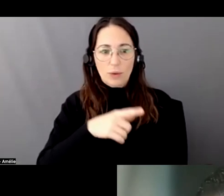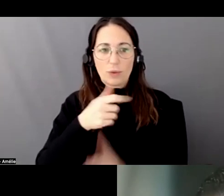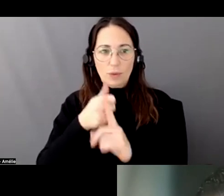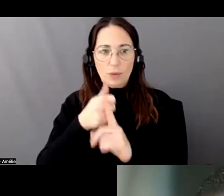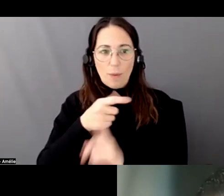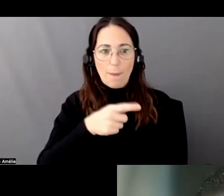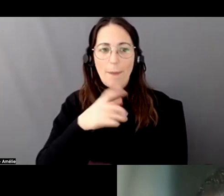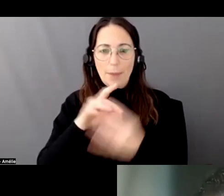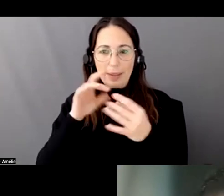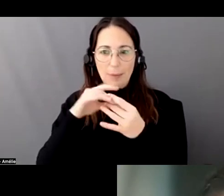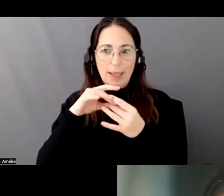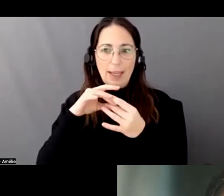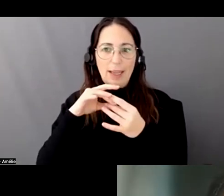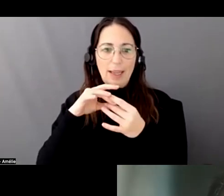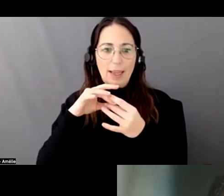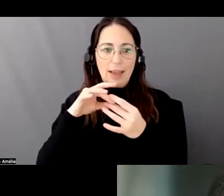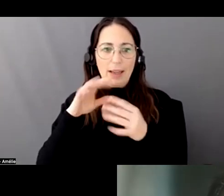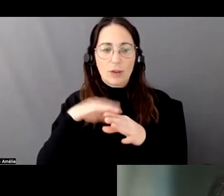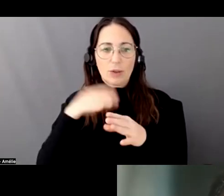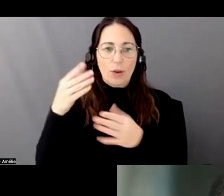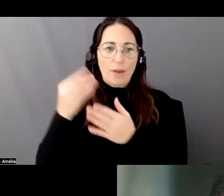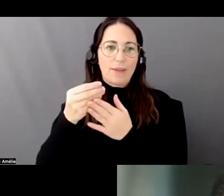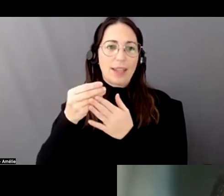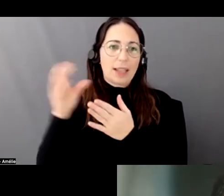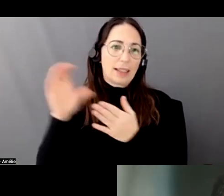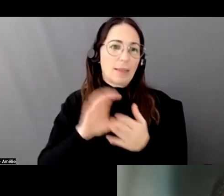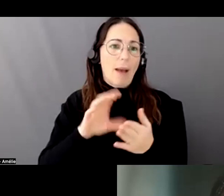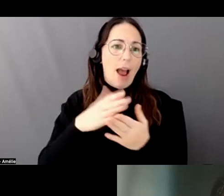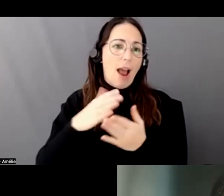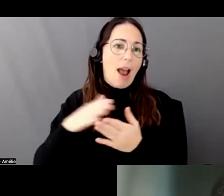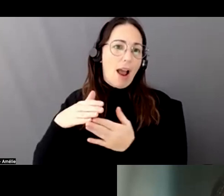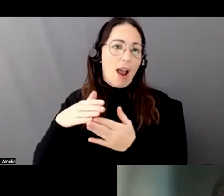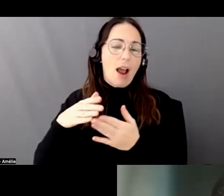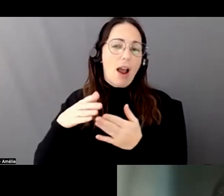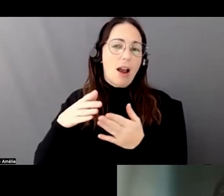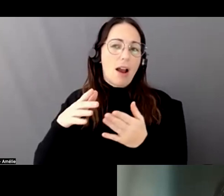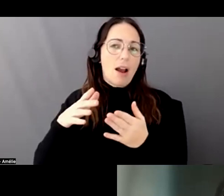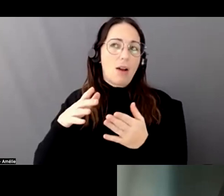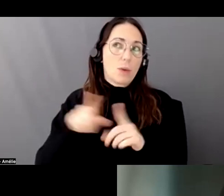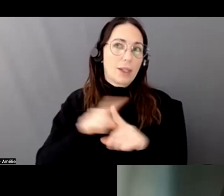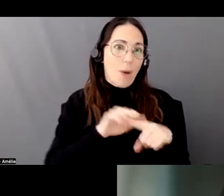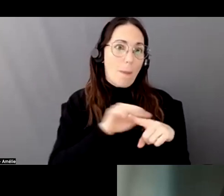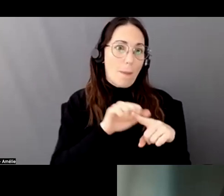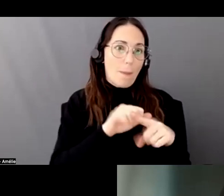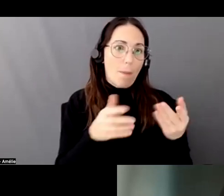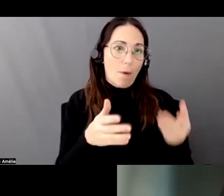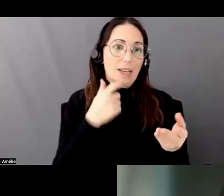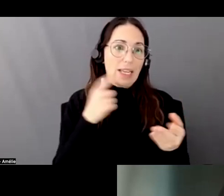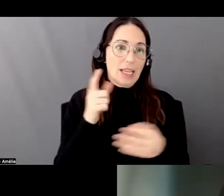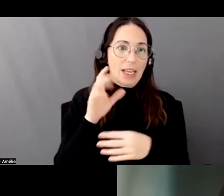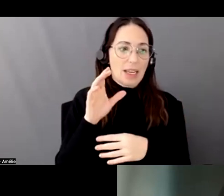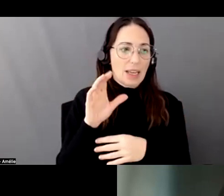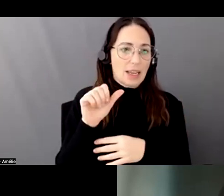parlé du financement ou du moins c'est que des formations qui sont données par le